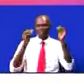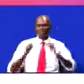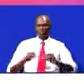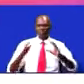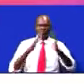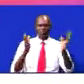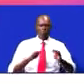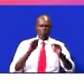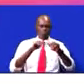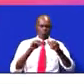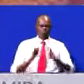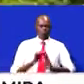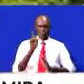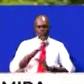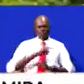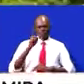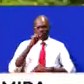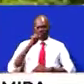Galamoro.